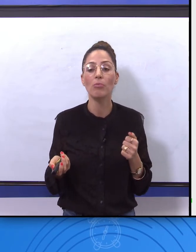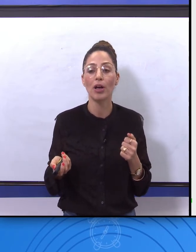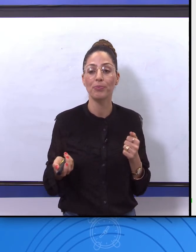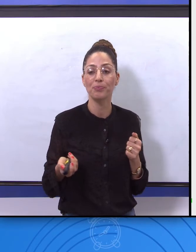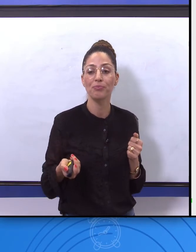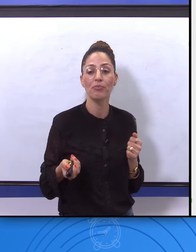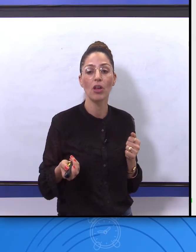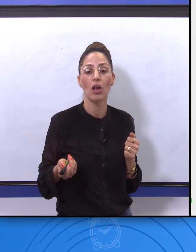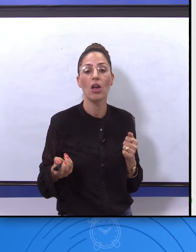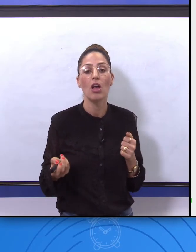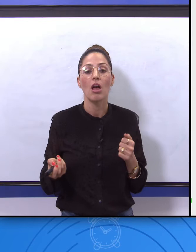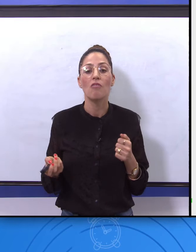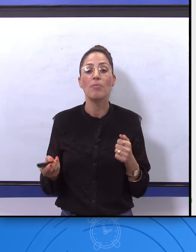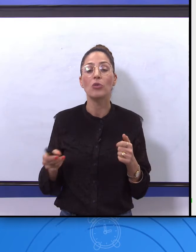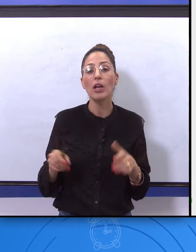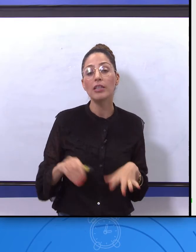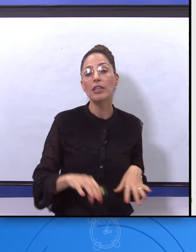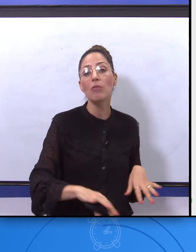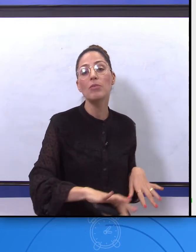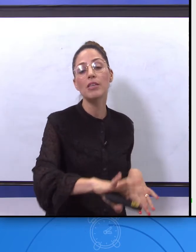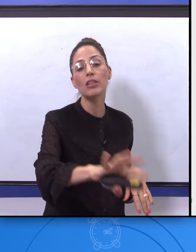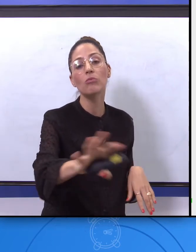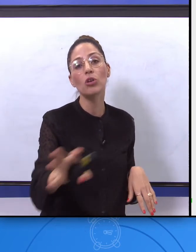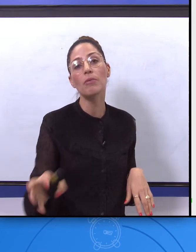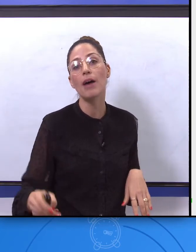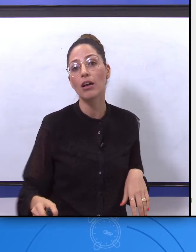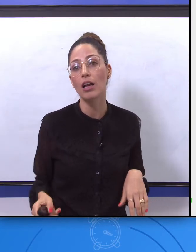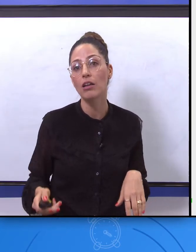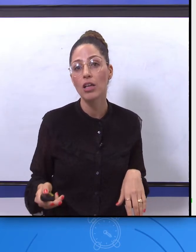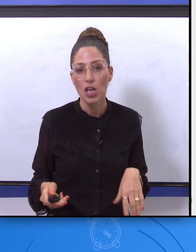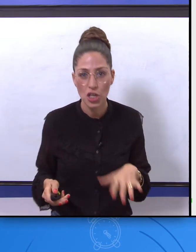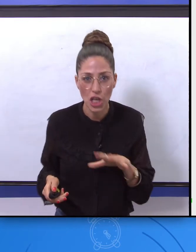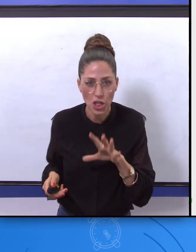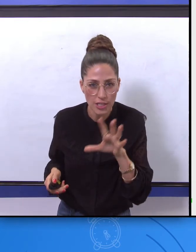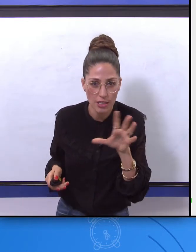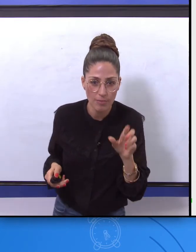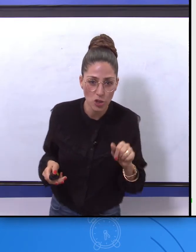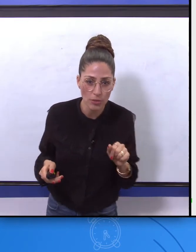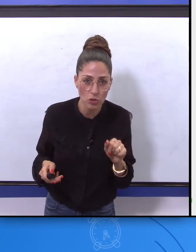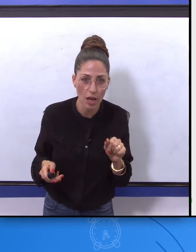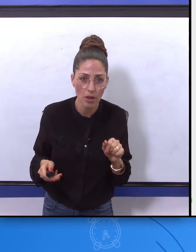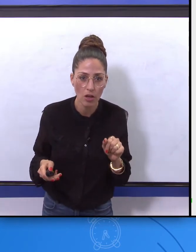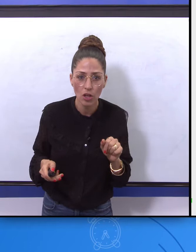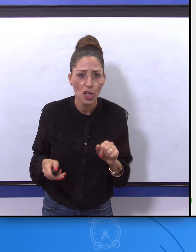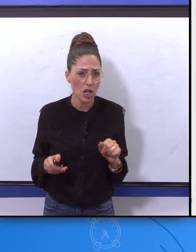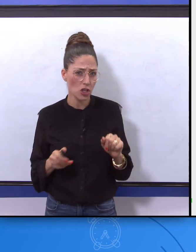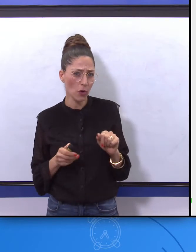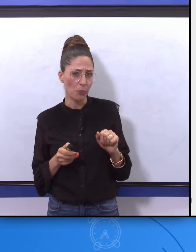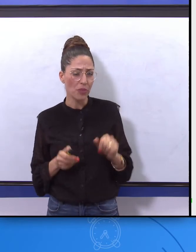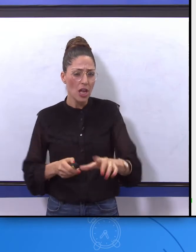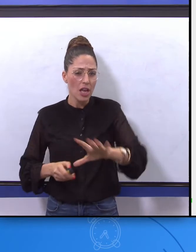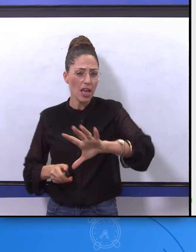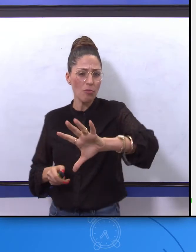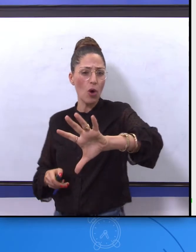זה מעביר בכם? ומדוע לדעתכם הוא מציב את הדמויות במעגל? יש לזה איזה משהו מסוים?